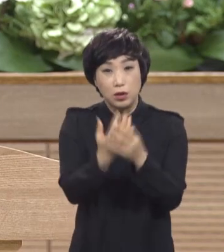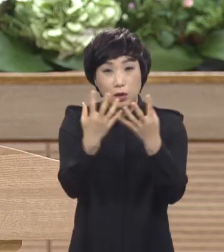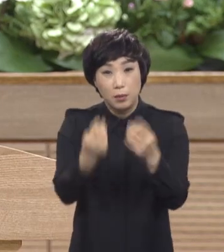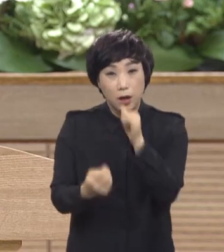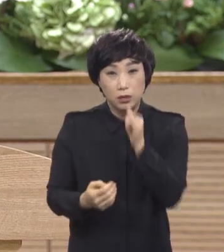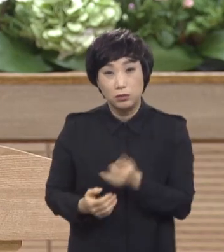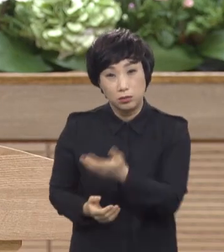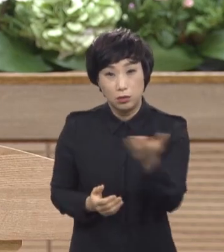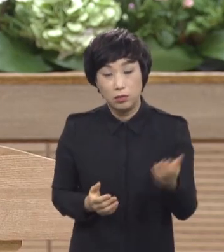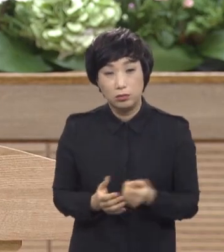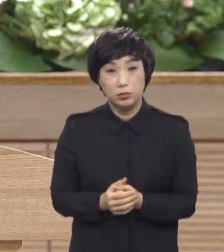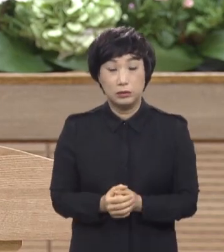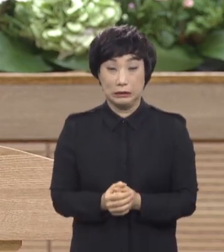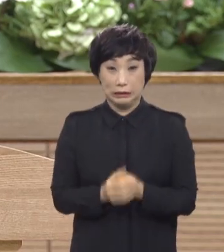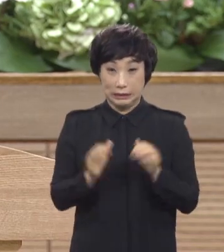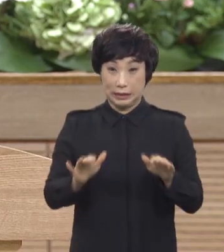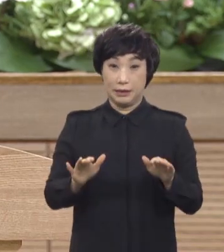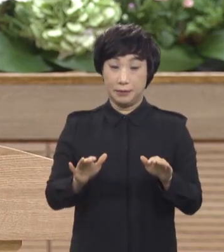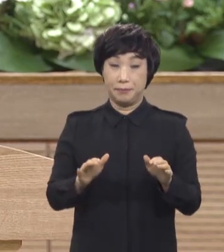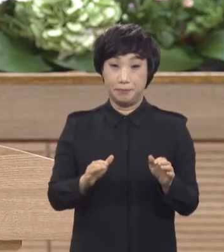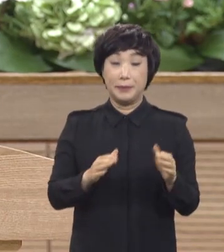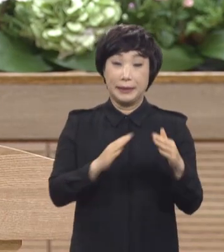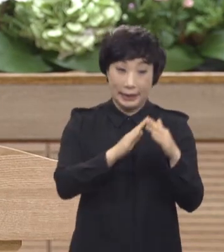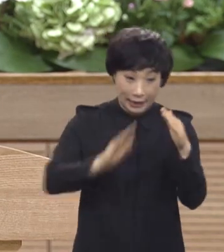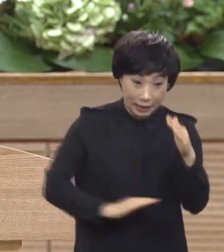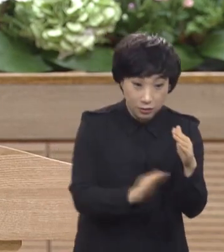자 집에서도